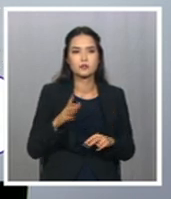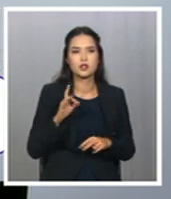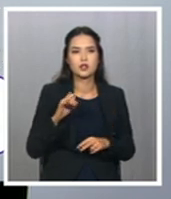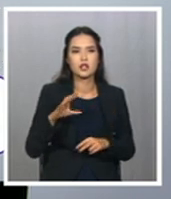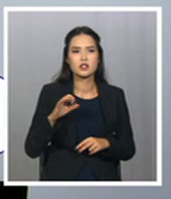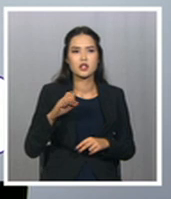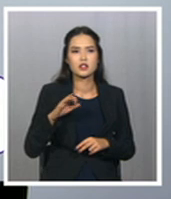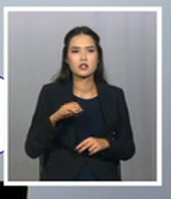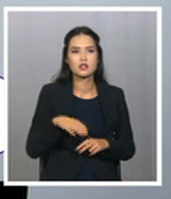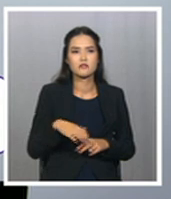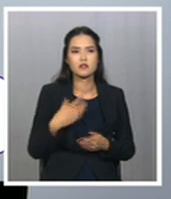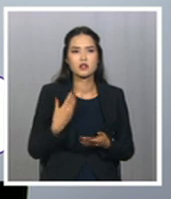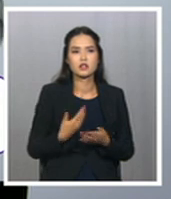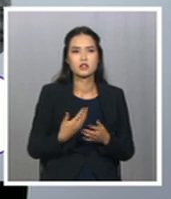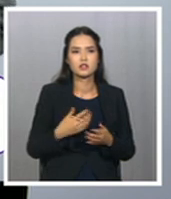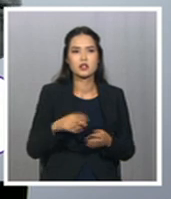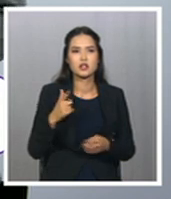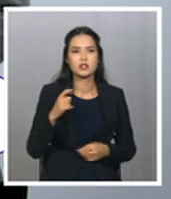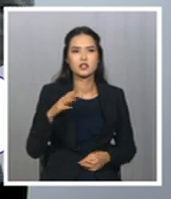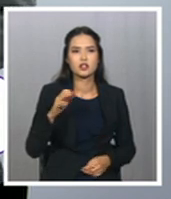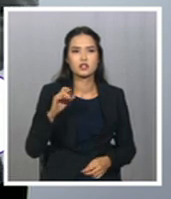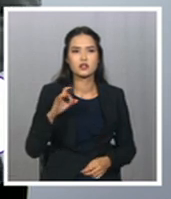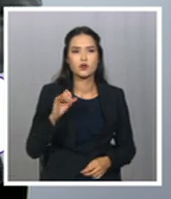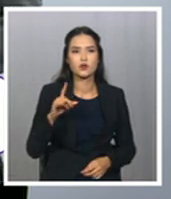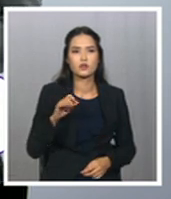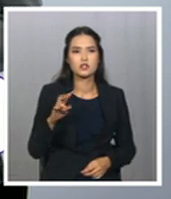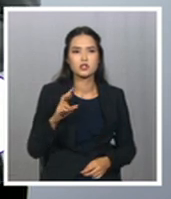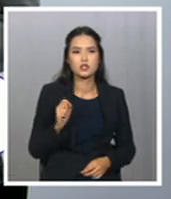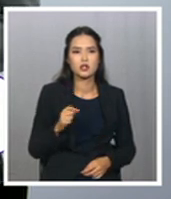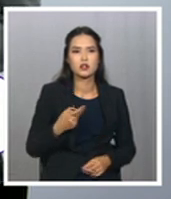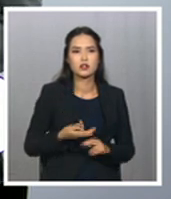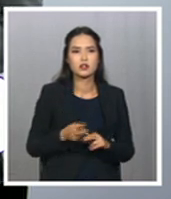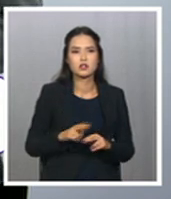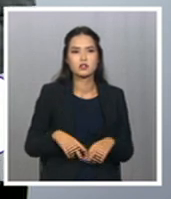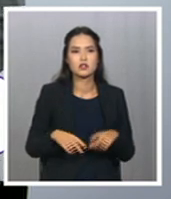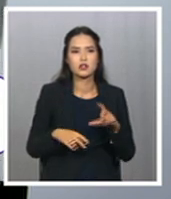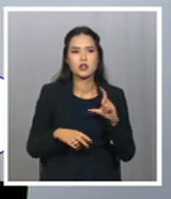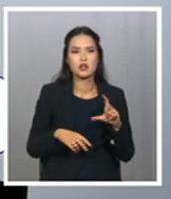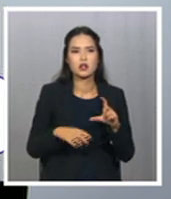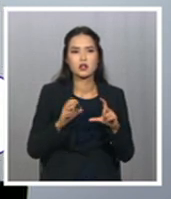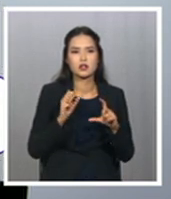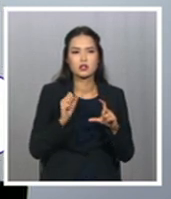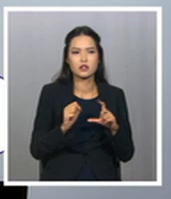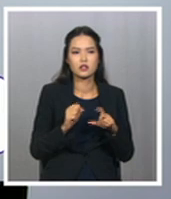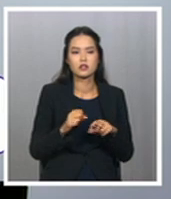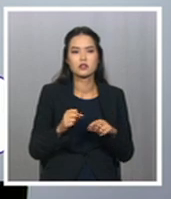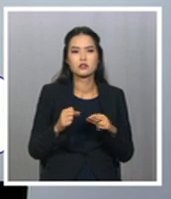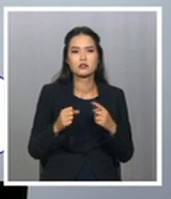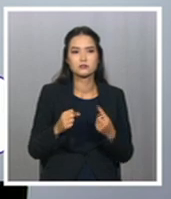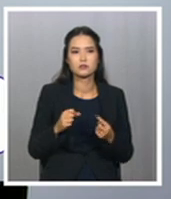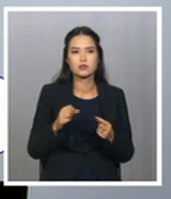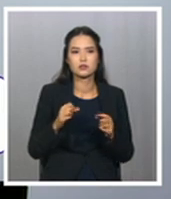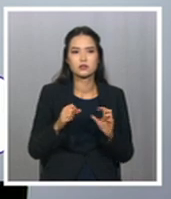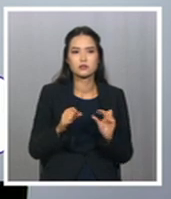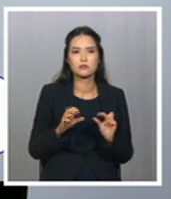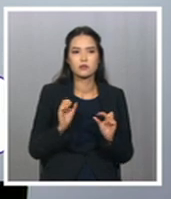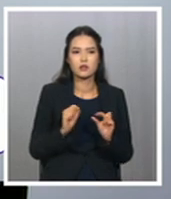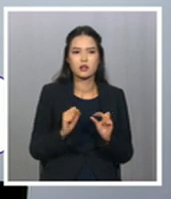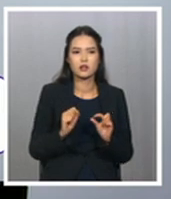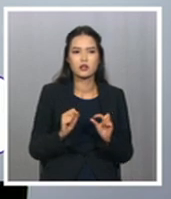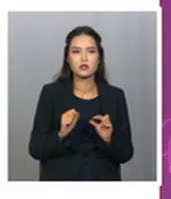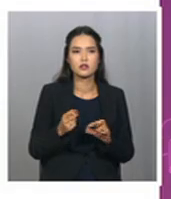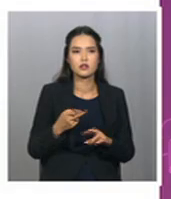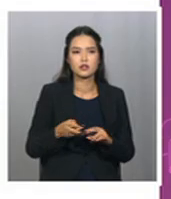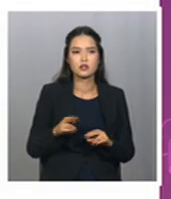табылады. Ал гетерозиготалы дараларда аллельді гендер екі түрлі болуы мүмкін. Яғни біреуі үлкен А, және